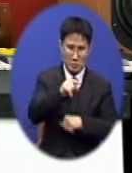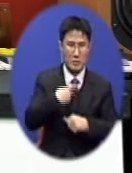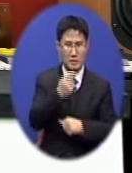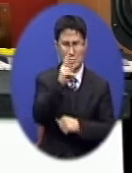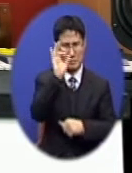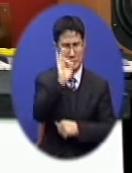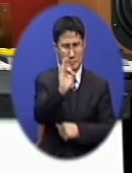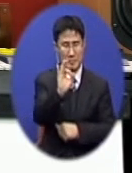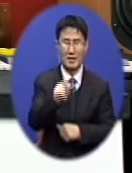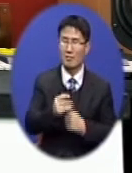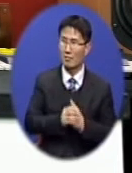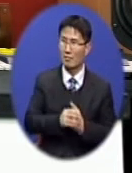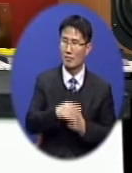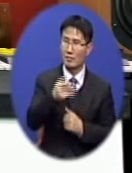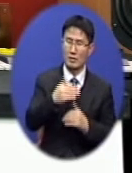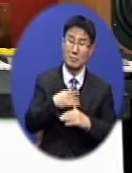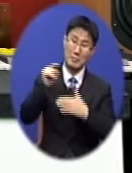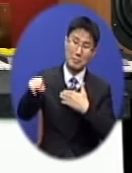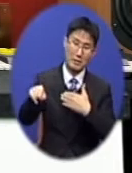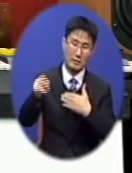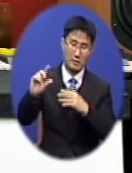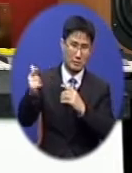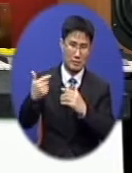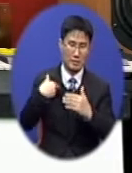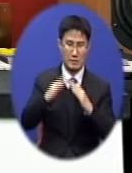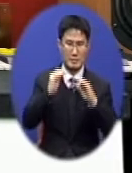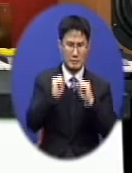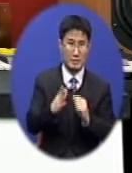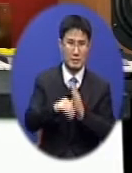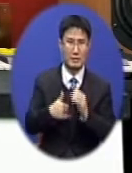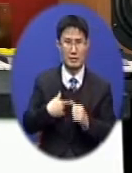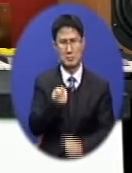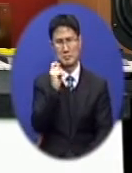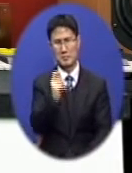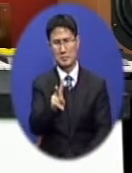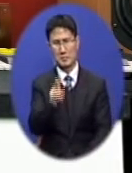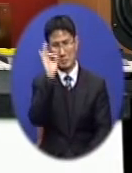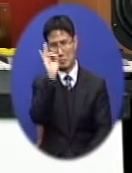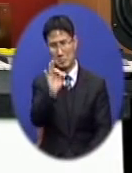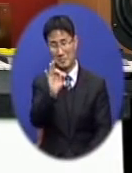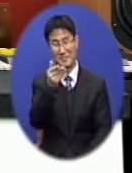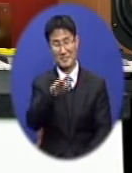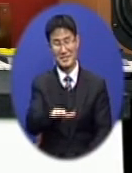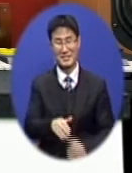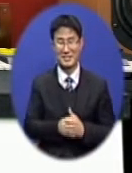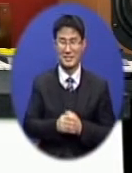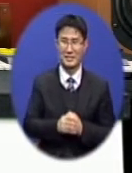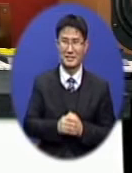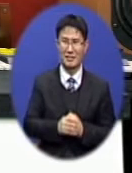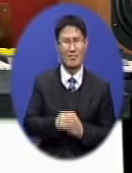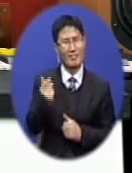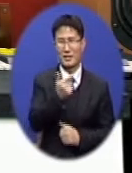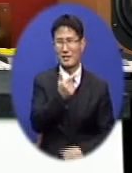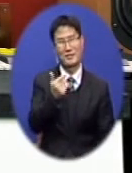있을 때. 네. 밖에 없고 집에 있을 때나 이렇게 있으면 항상 틀어놓고 보면. 네. 아, 우리 참